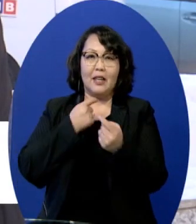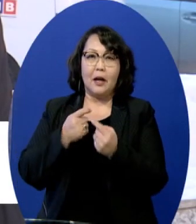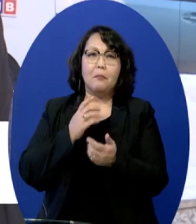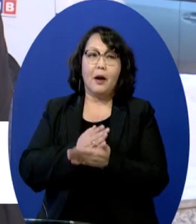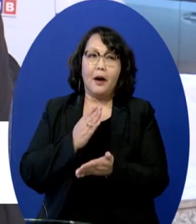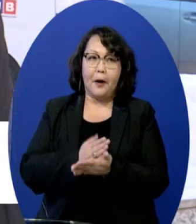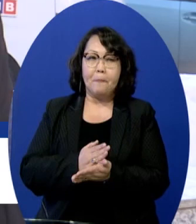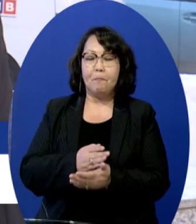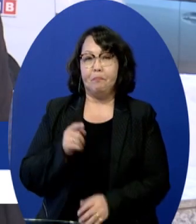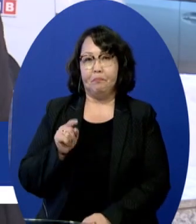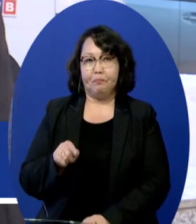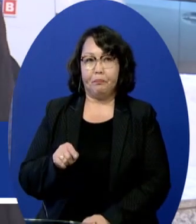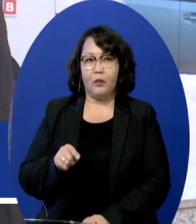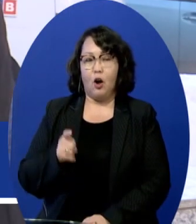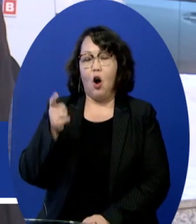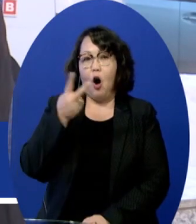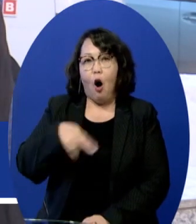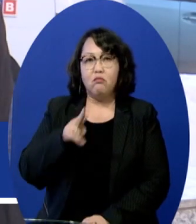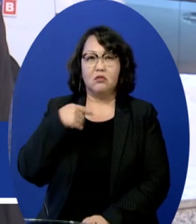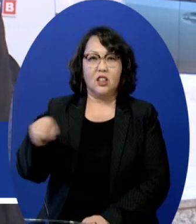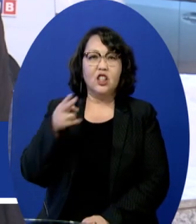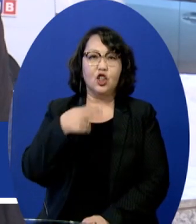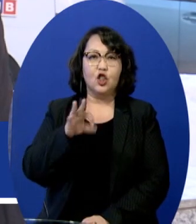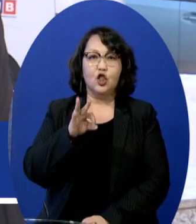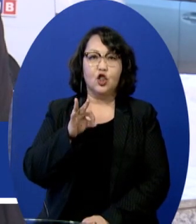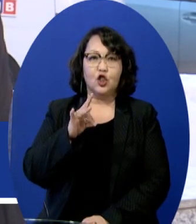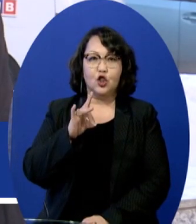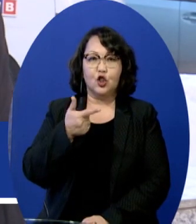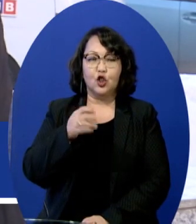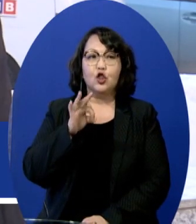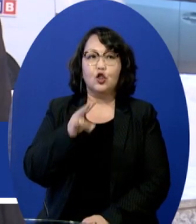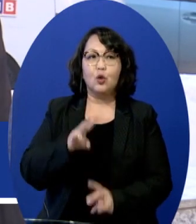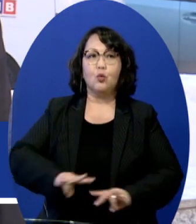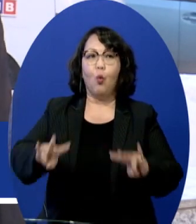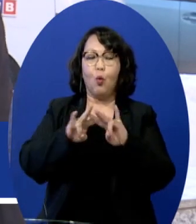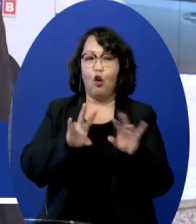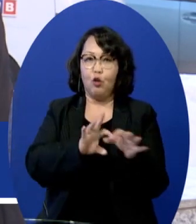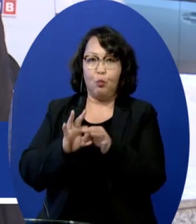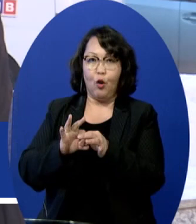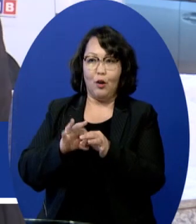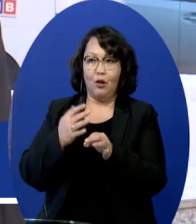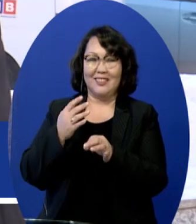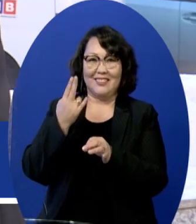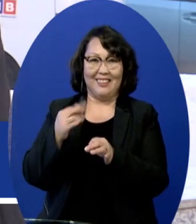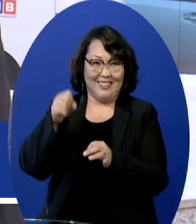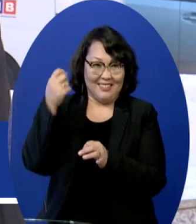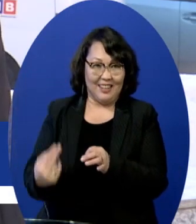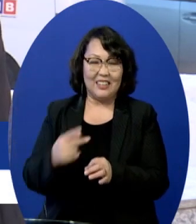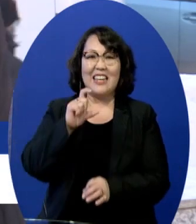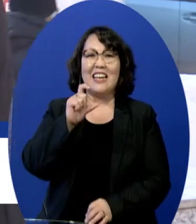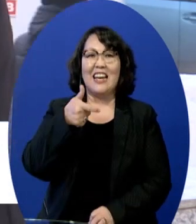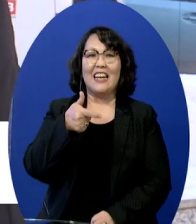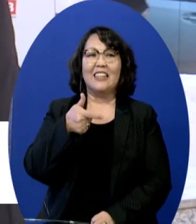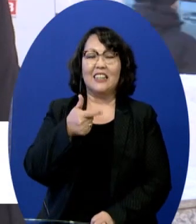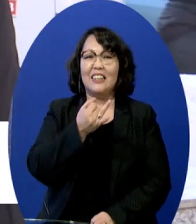авсан энэ ховдын дөрөгнөө цагтхан станц, Игийн голын цагтхан станц, Улаанбаатар